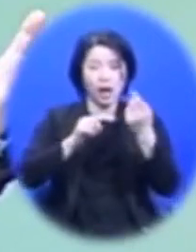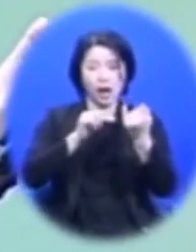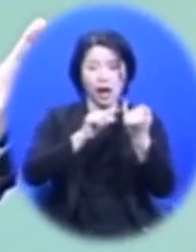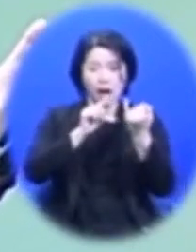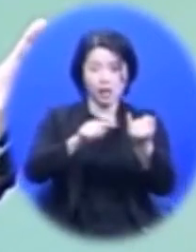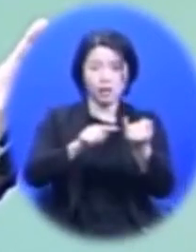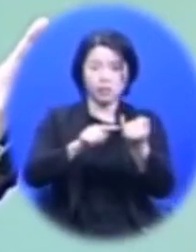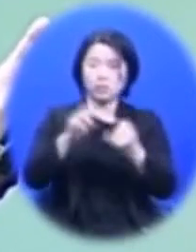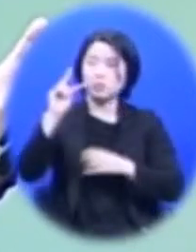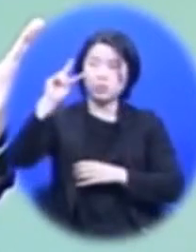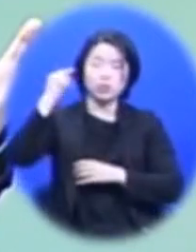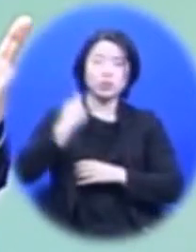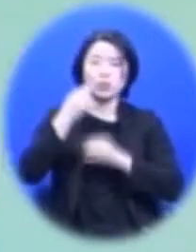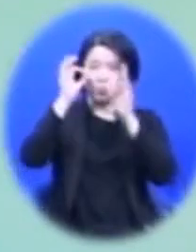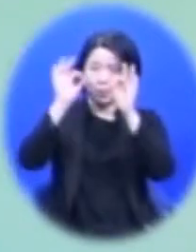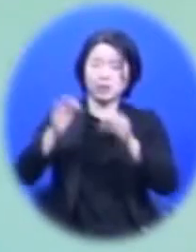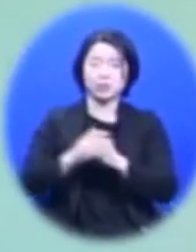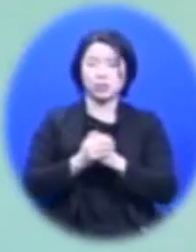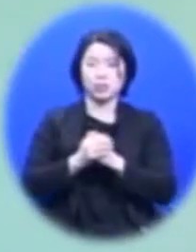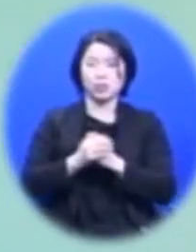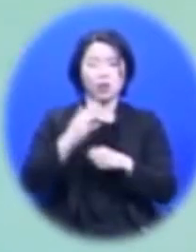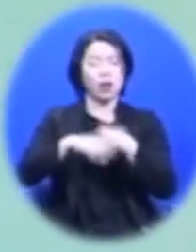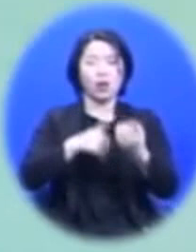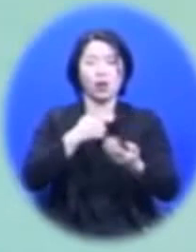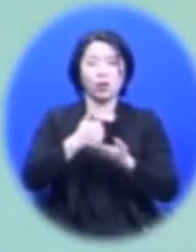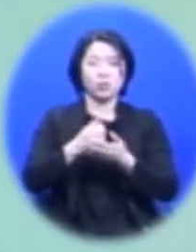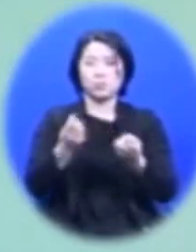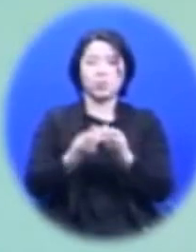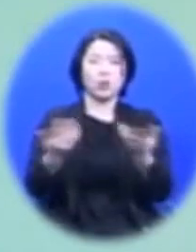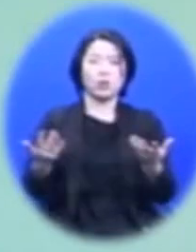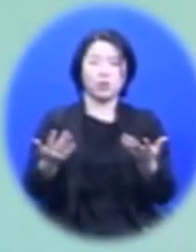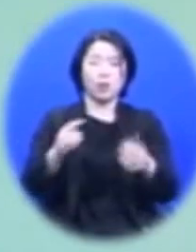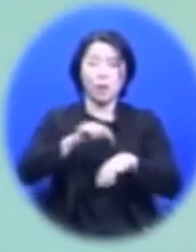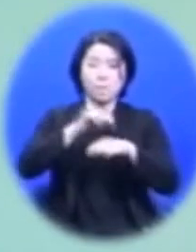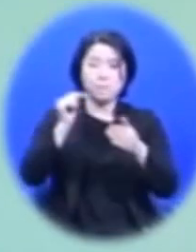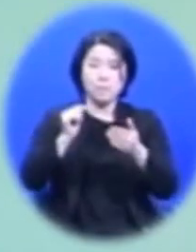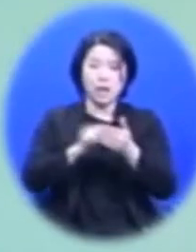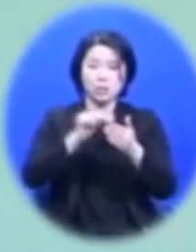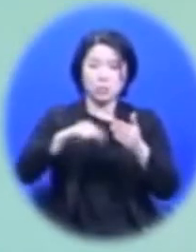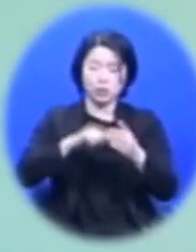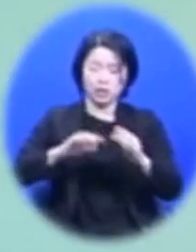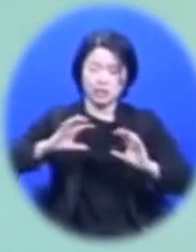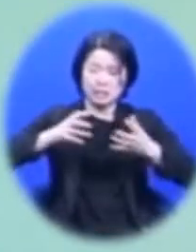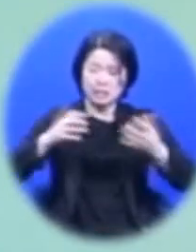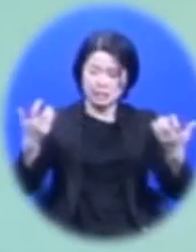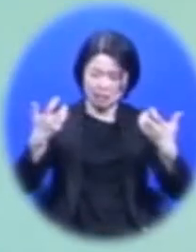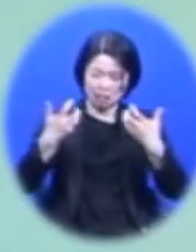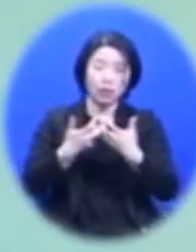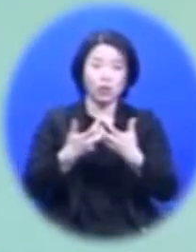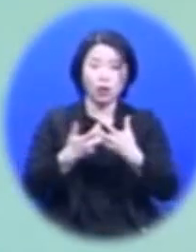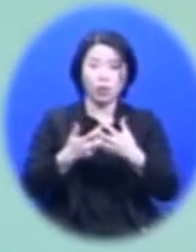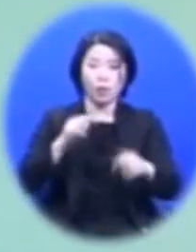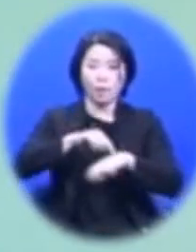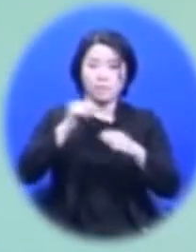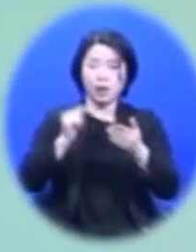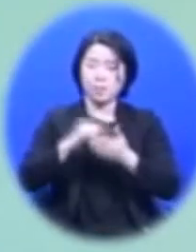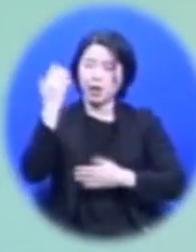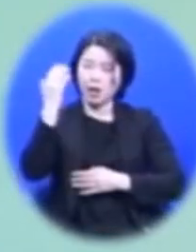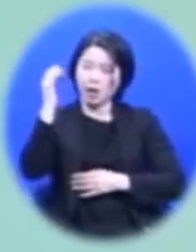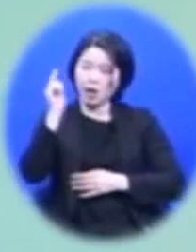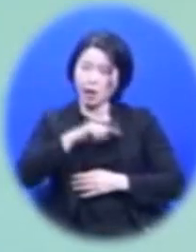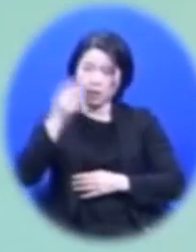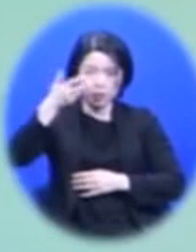할 수가 없는 거예요. 마음에 세상이 가득하고 마음에 악한 영이 사로잡은